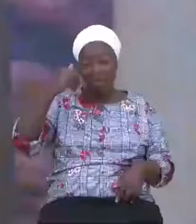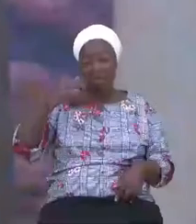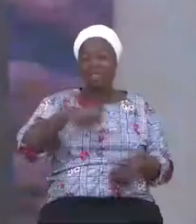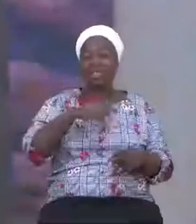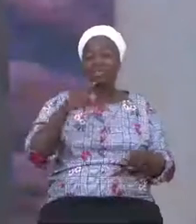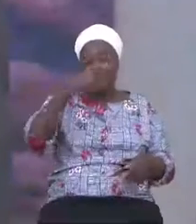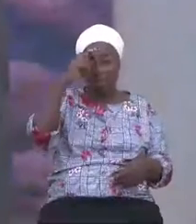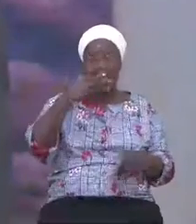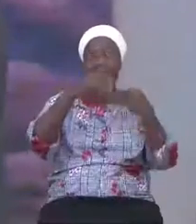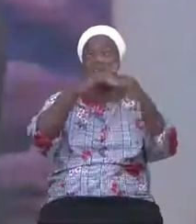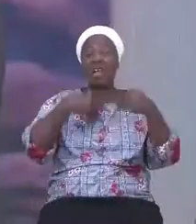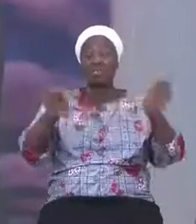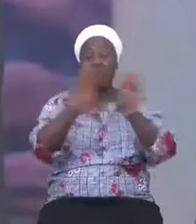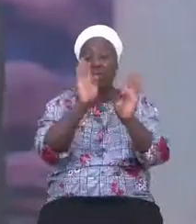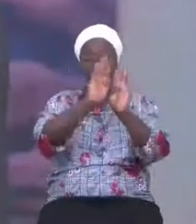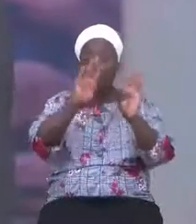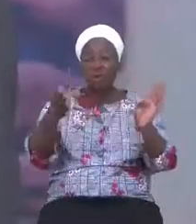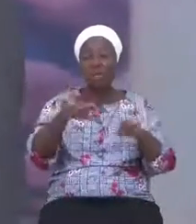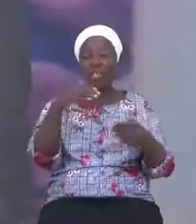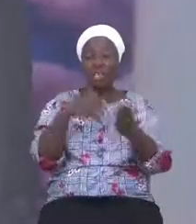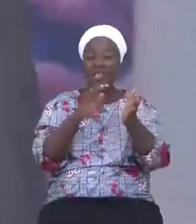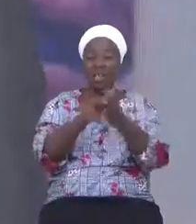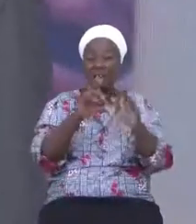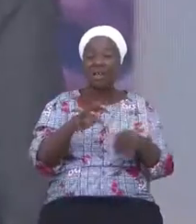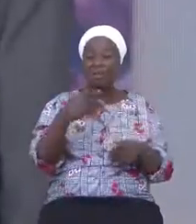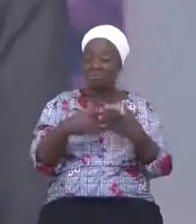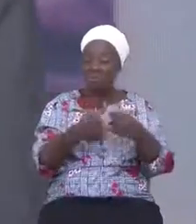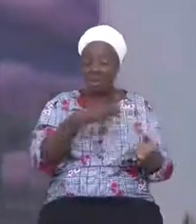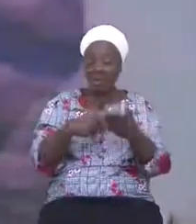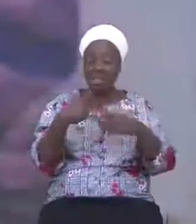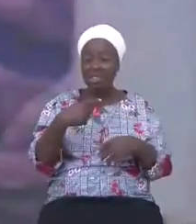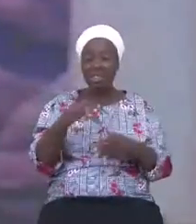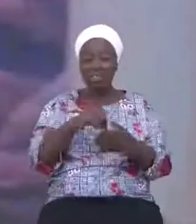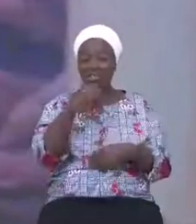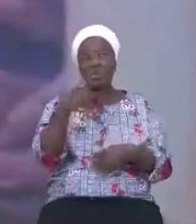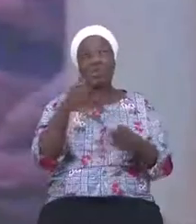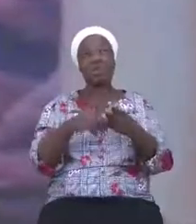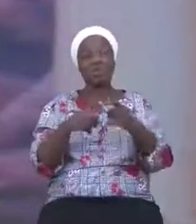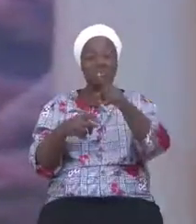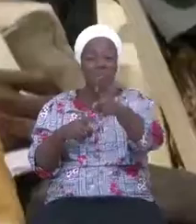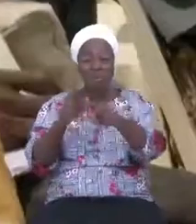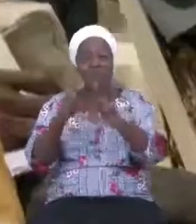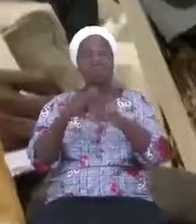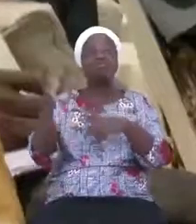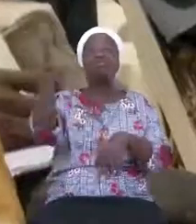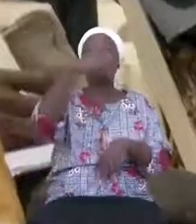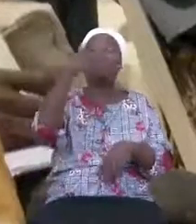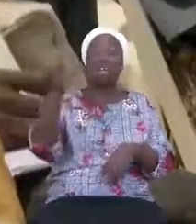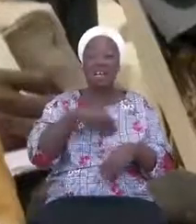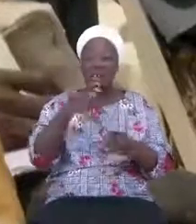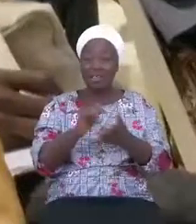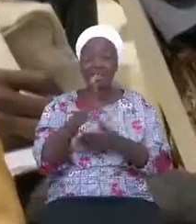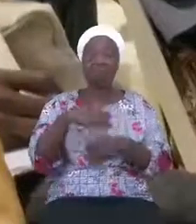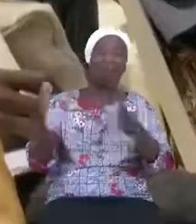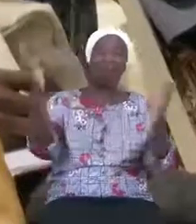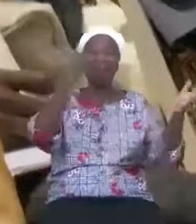porte contre lui. Tout ce qu'il dira, il ne te parle pas. Il parle à l'air. Et cette chose, le